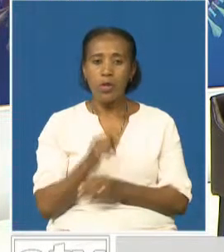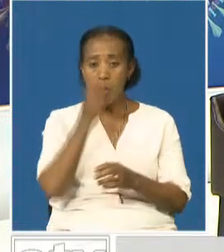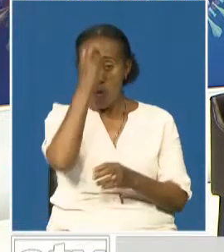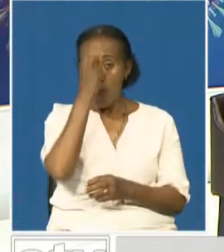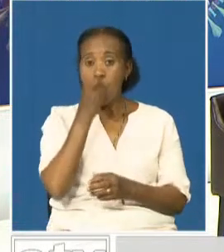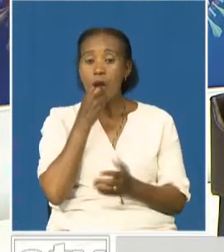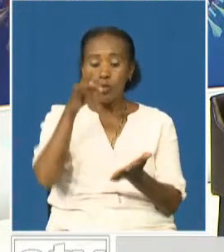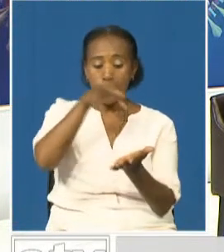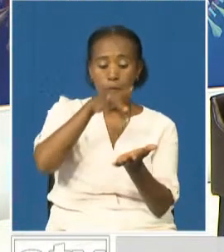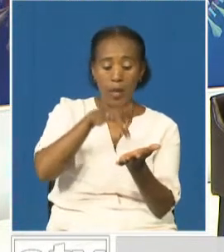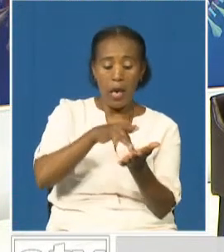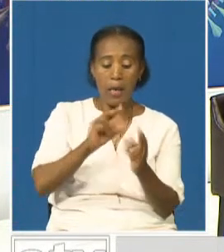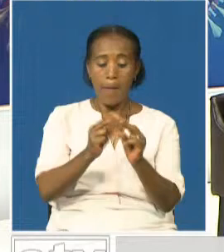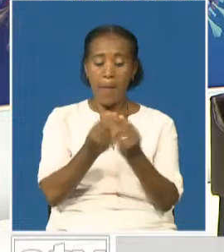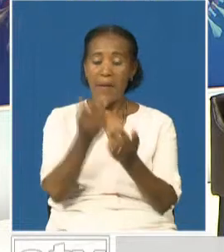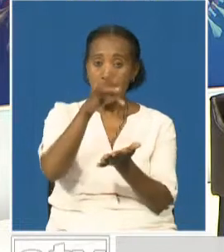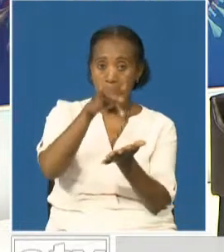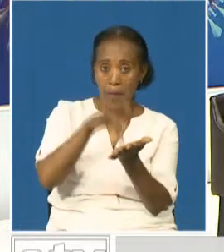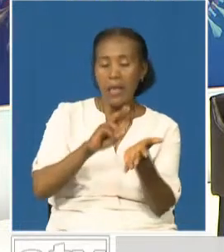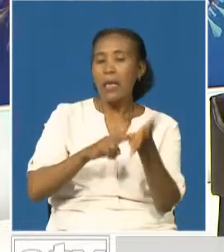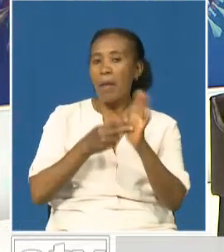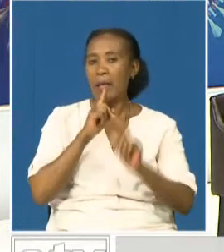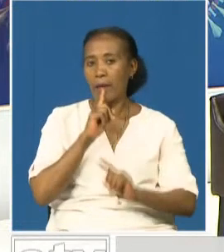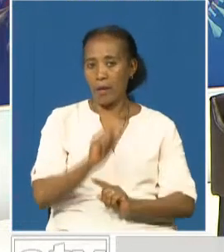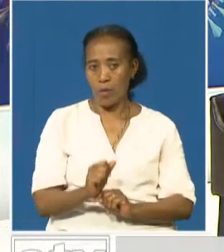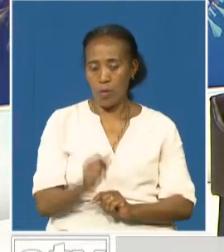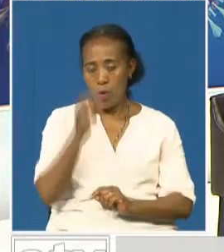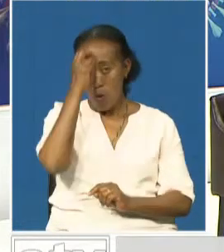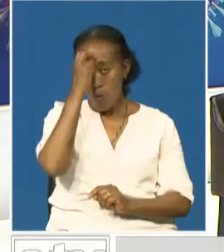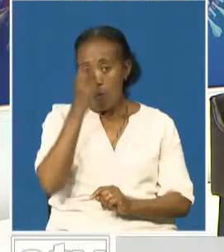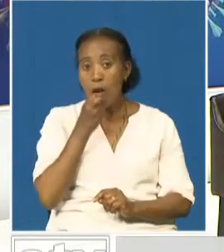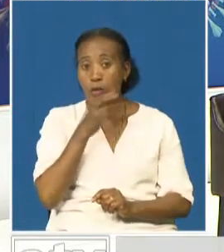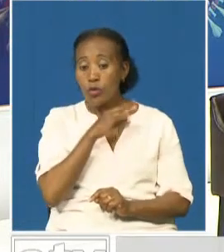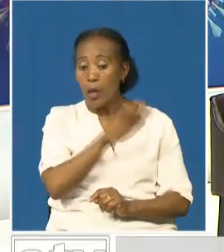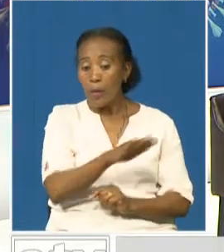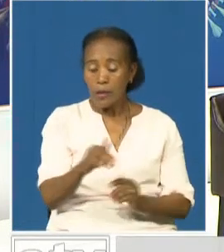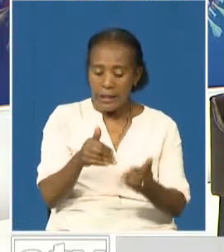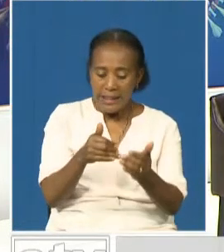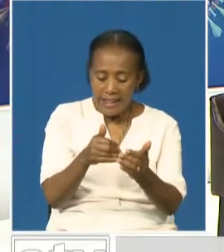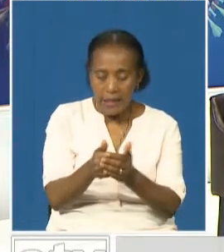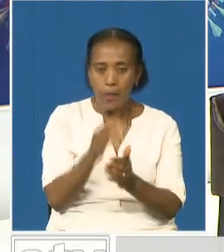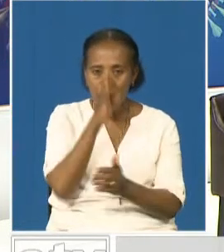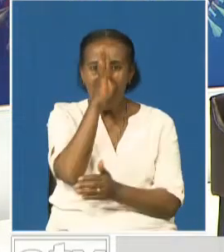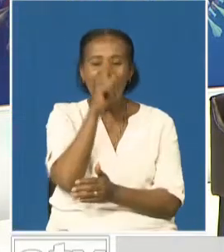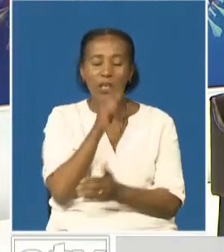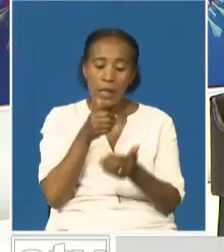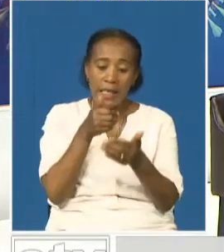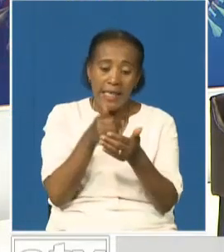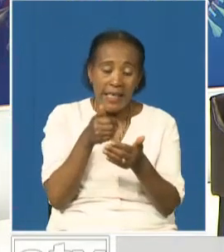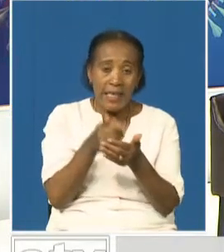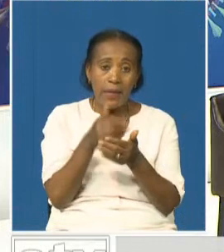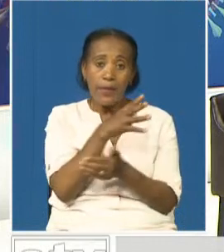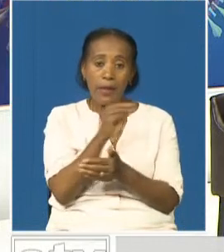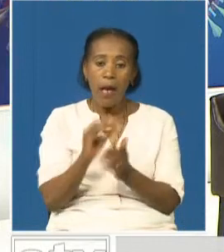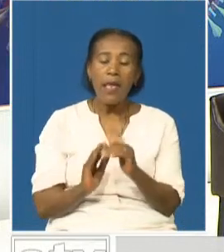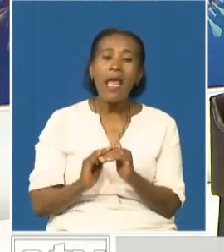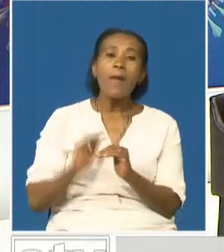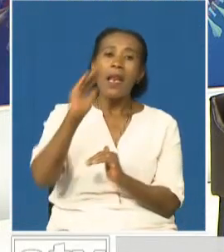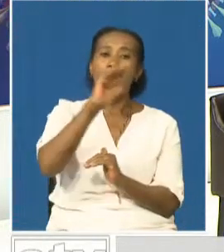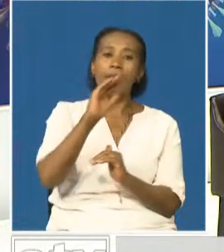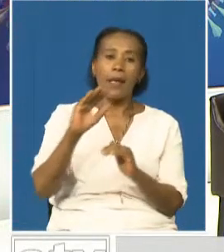በወላጆች መካከል በቤተሰብ መካከል ማለት ነው፣ በወላጆችና በልጆች መካከል ቅርርብ መፍጠር ነው። ቅርርብና